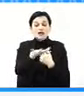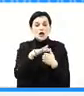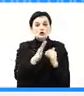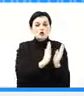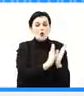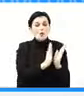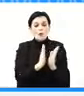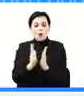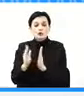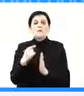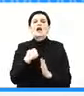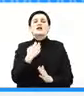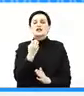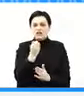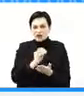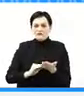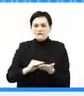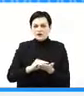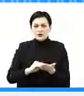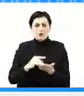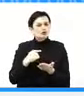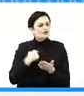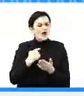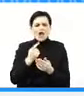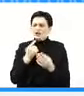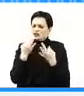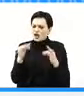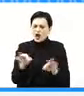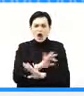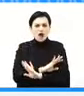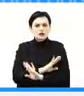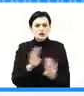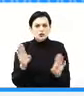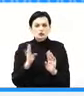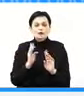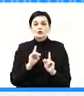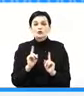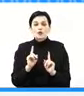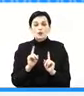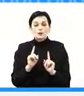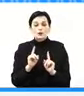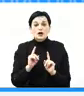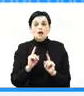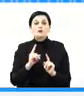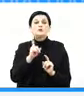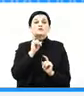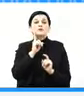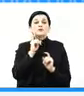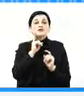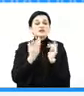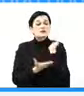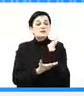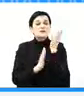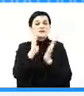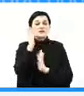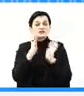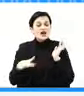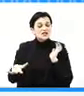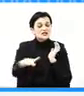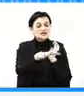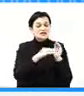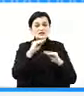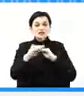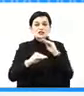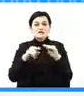მე კიდევ ერთხელ ვიმეორებ, რომ ჩვენ არ დაუშვებთ არავითარ შემთხვევაში იმას, რომ რეკრეაციული სივრცეების ხარჯზე